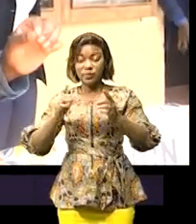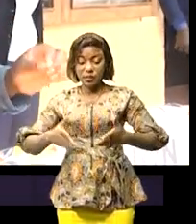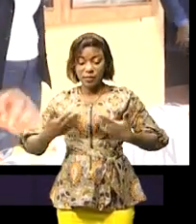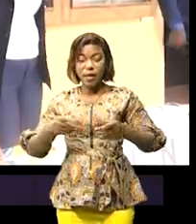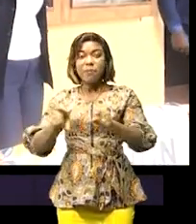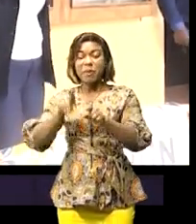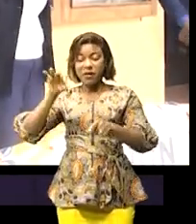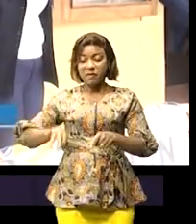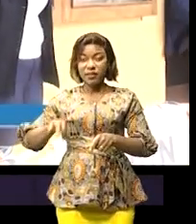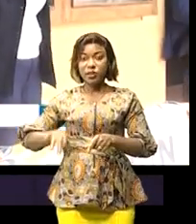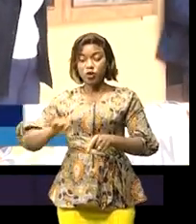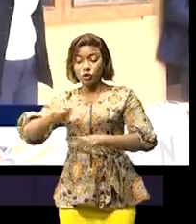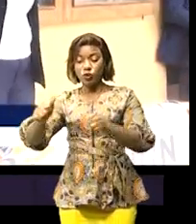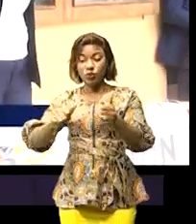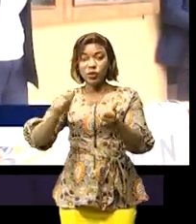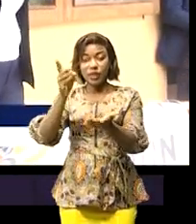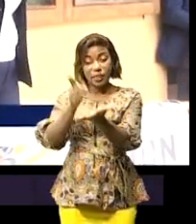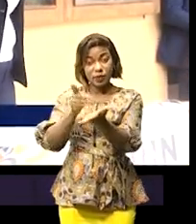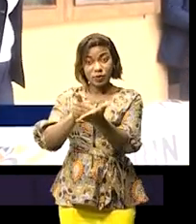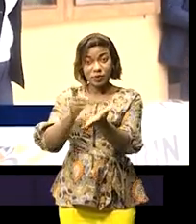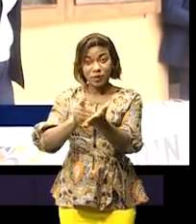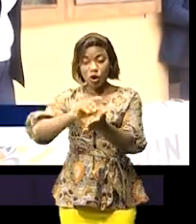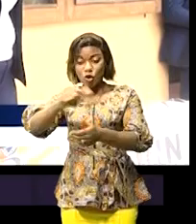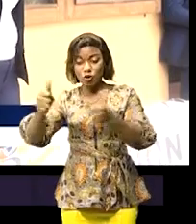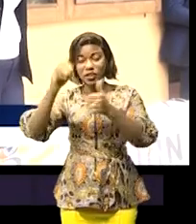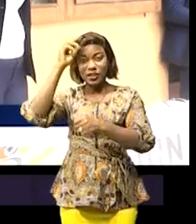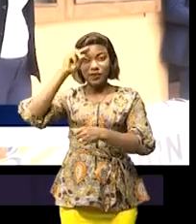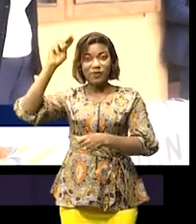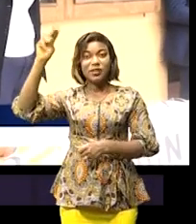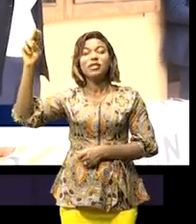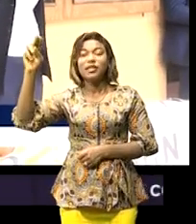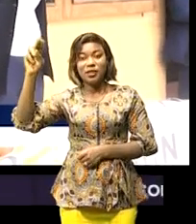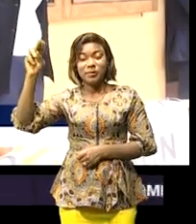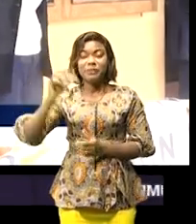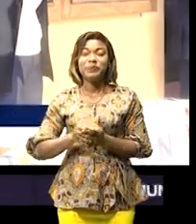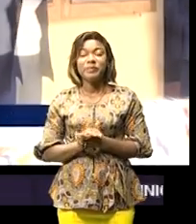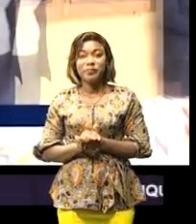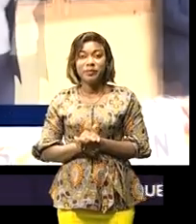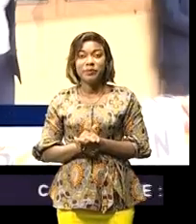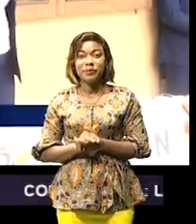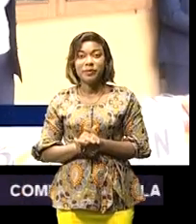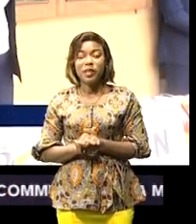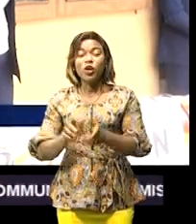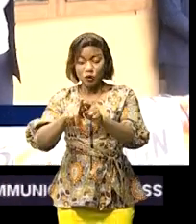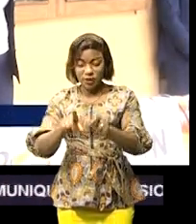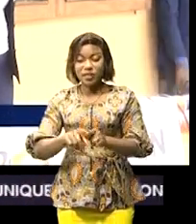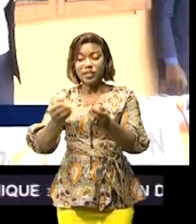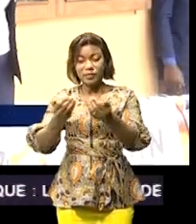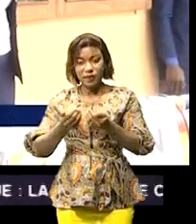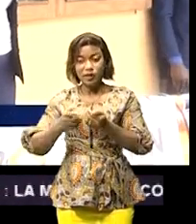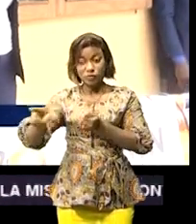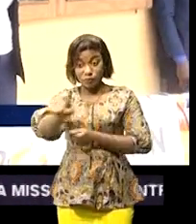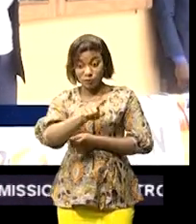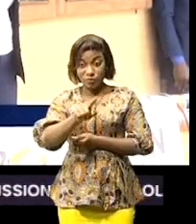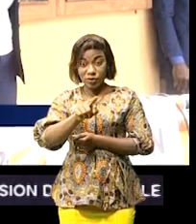mêmes avantages que les autres diplômés des universités et des supérieurs. Je voudrais que vous